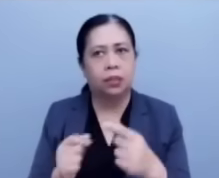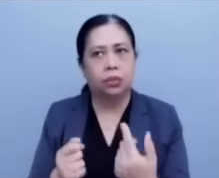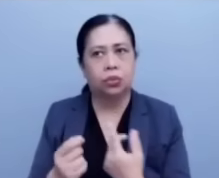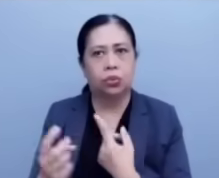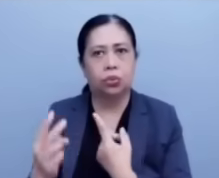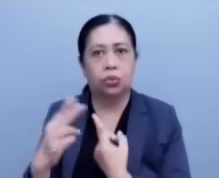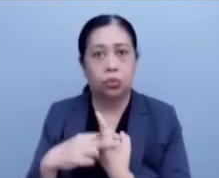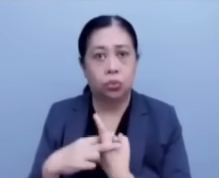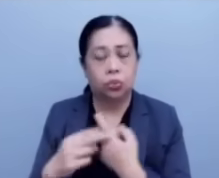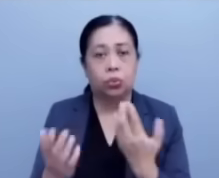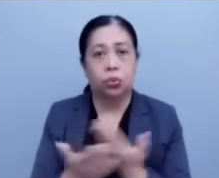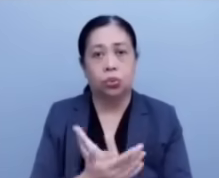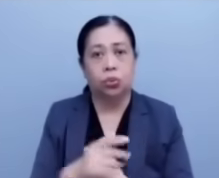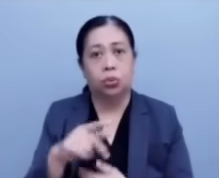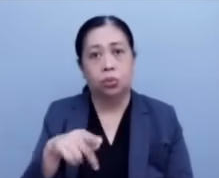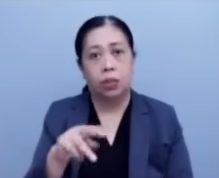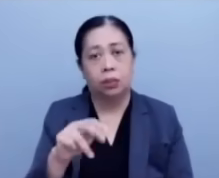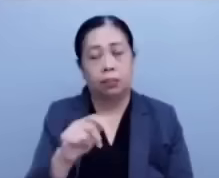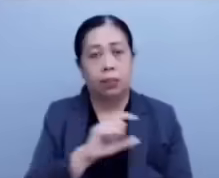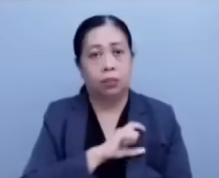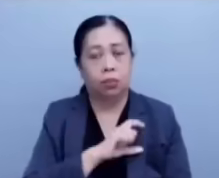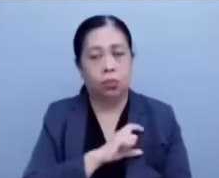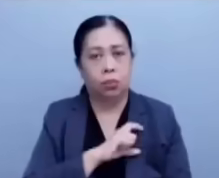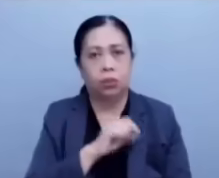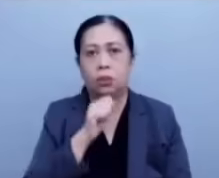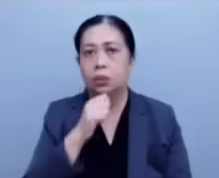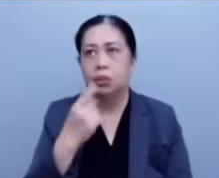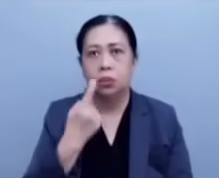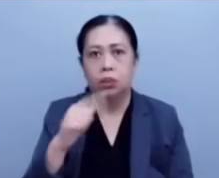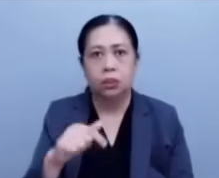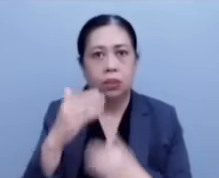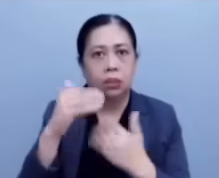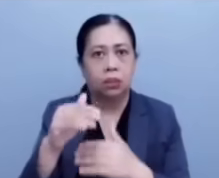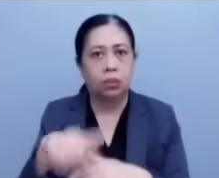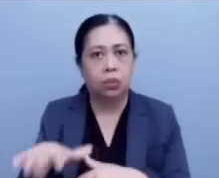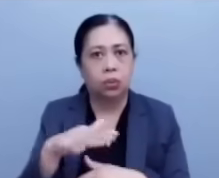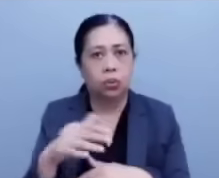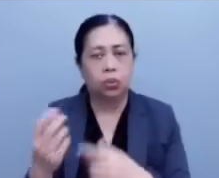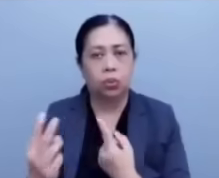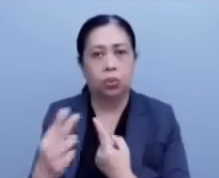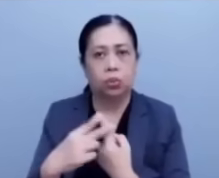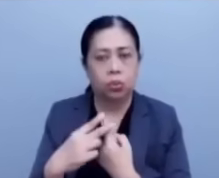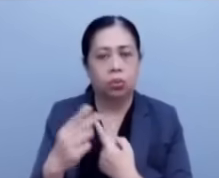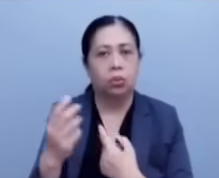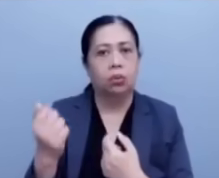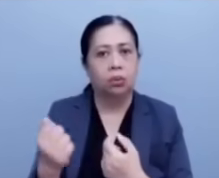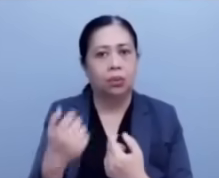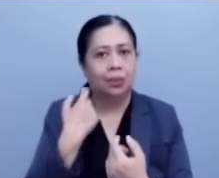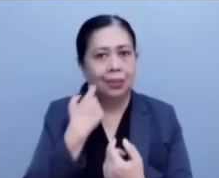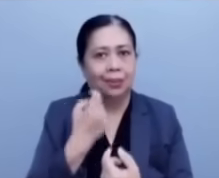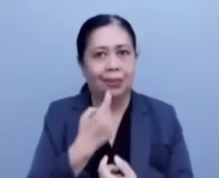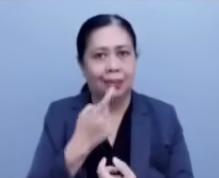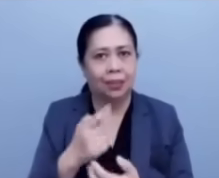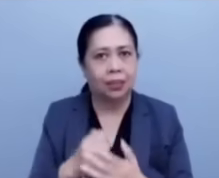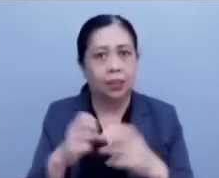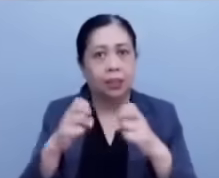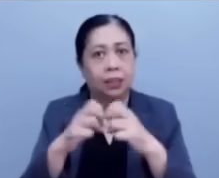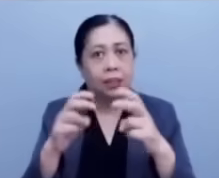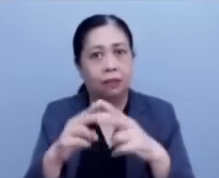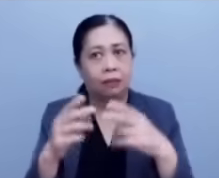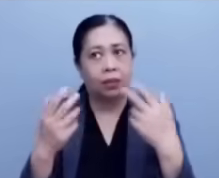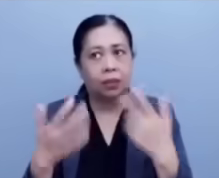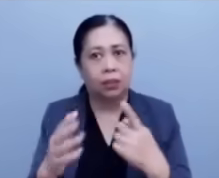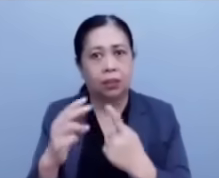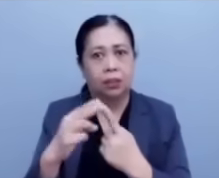na papasok po sa PNP. At hindi lamang po yan limited doon sa mga papasok po ng patrolman. Nabanggit po kanina, even yung mga pumapasok pong